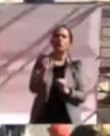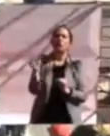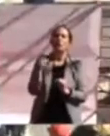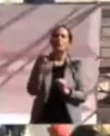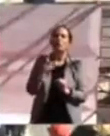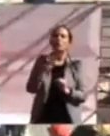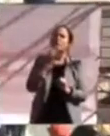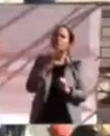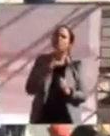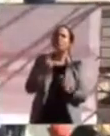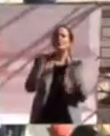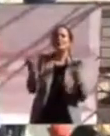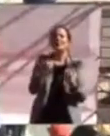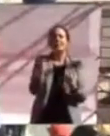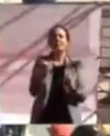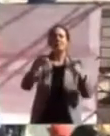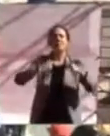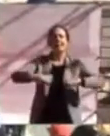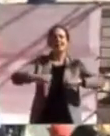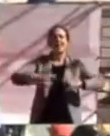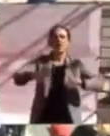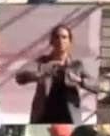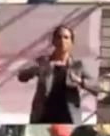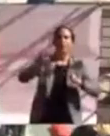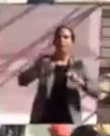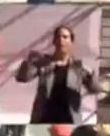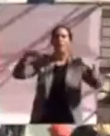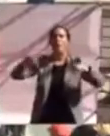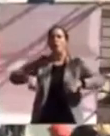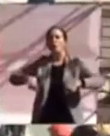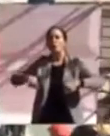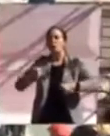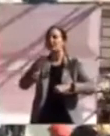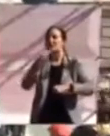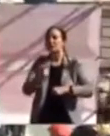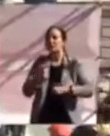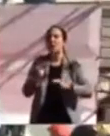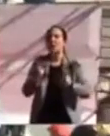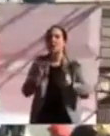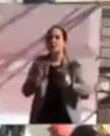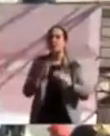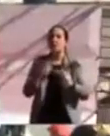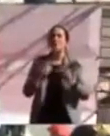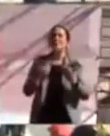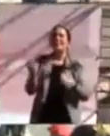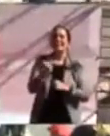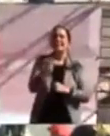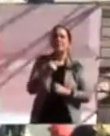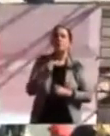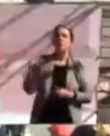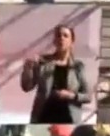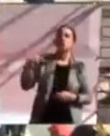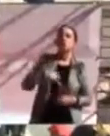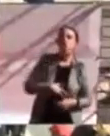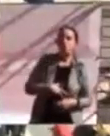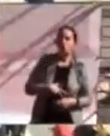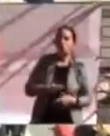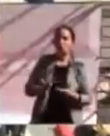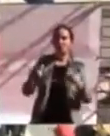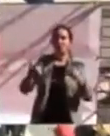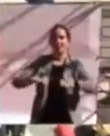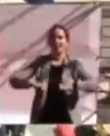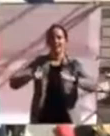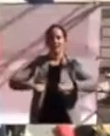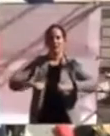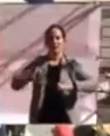oggi come cgil me l'hanno insegnato l'ho imparato anch'io si dice servizio socio sanitario e dire questo non